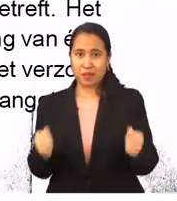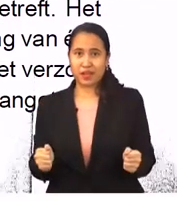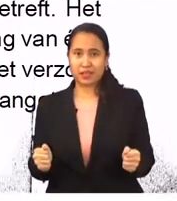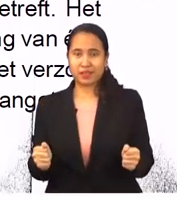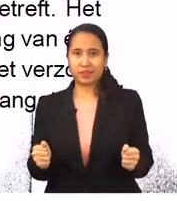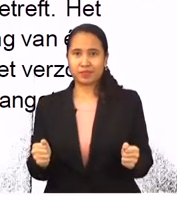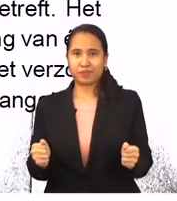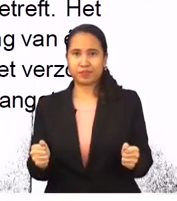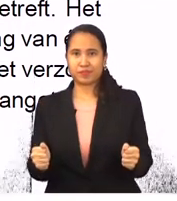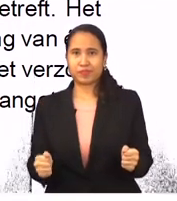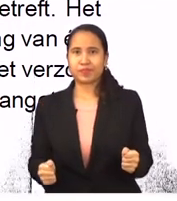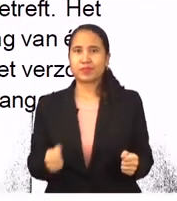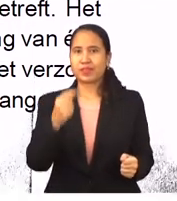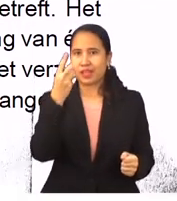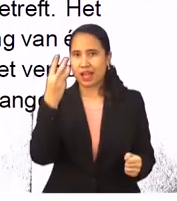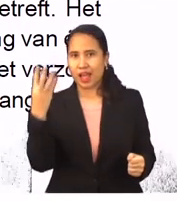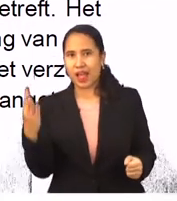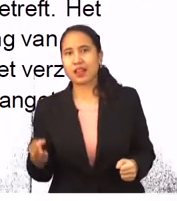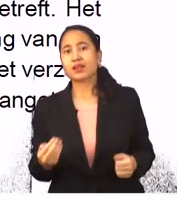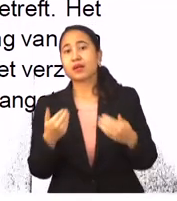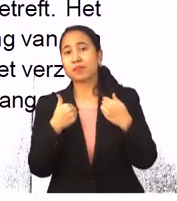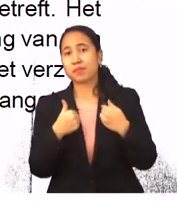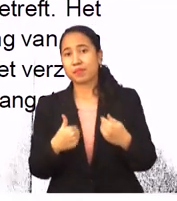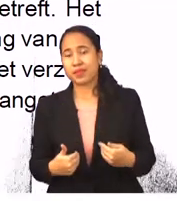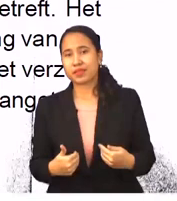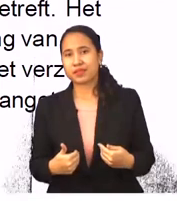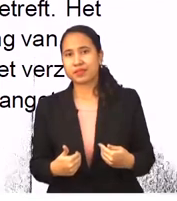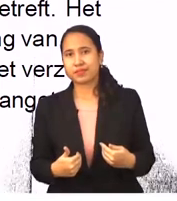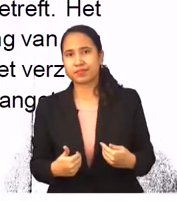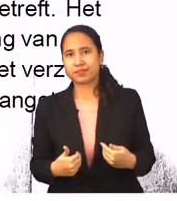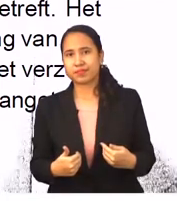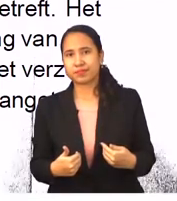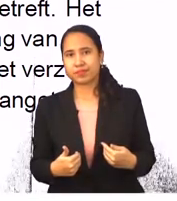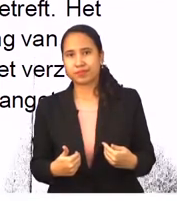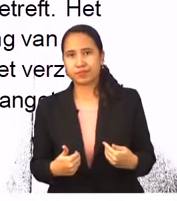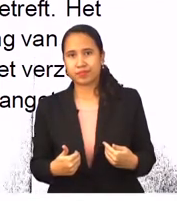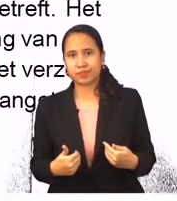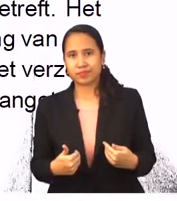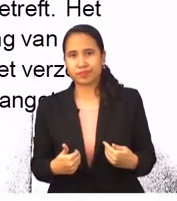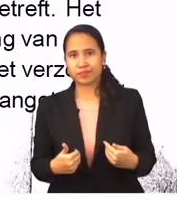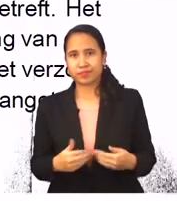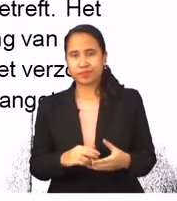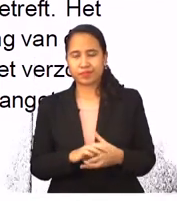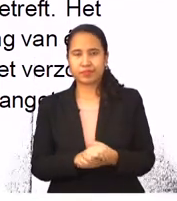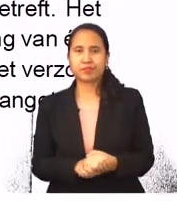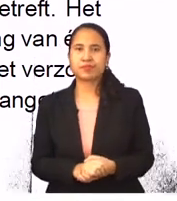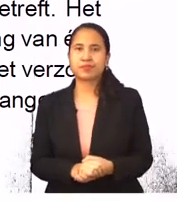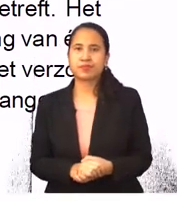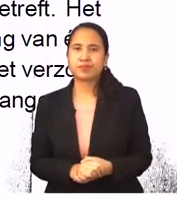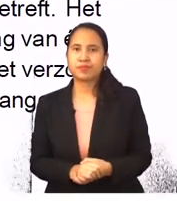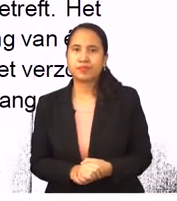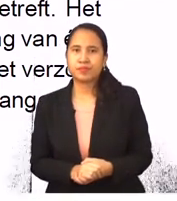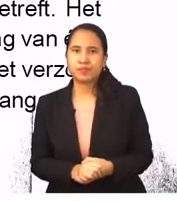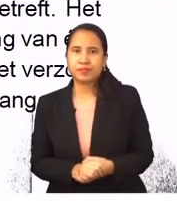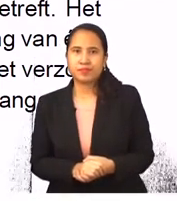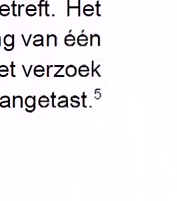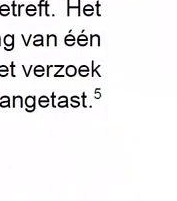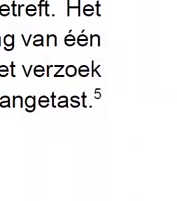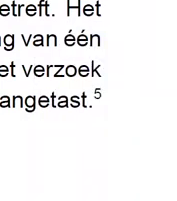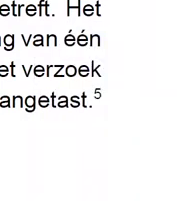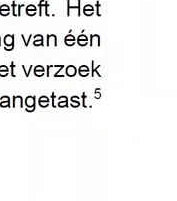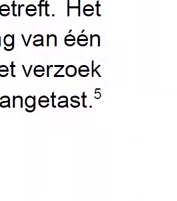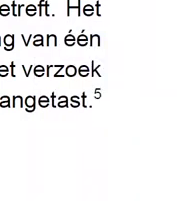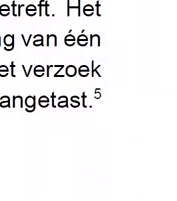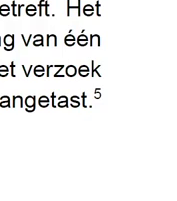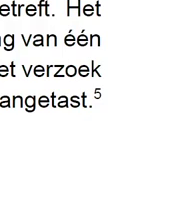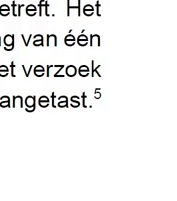bepalingen iedere burgers verbindende bepalingen betreffen, de zogenaamde self-executing bepalingen. Bij deze